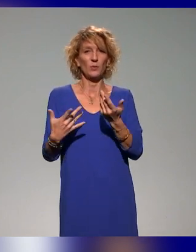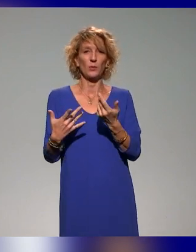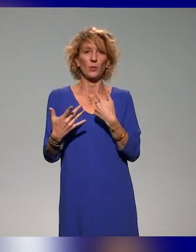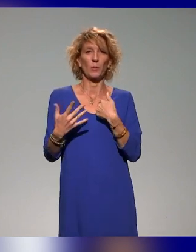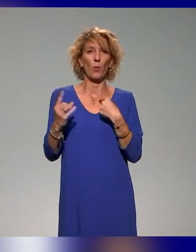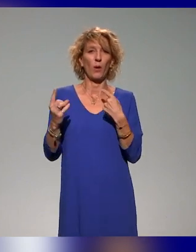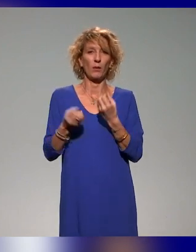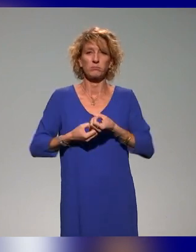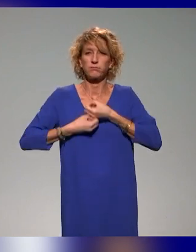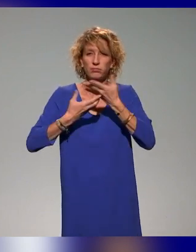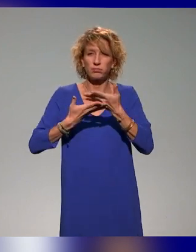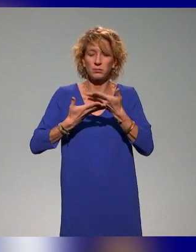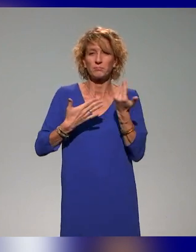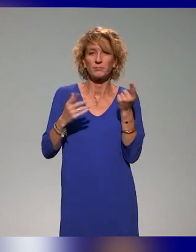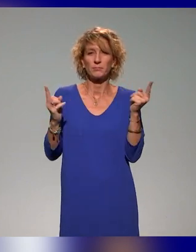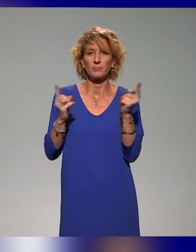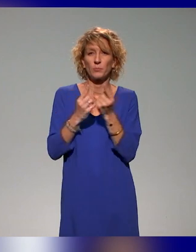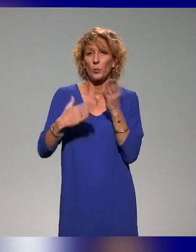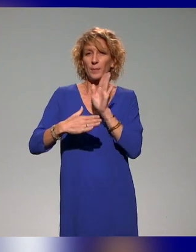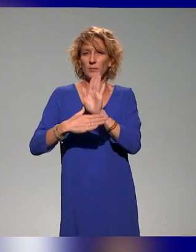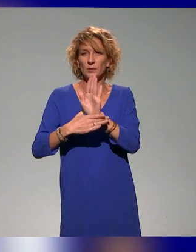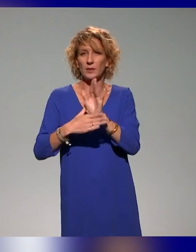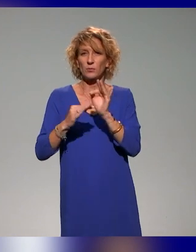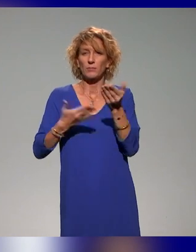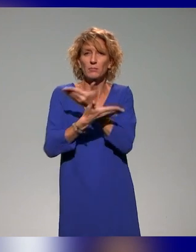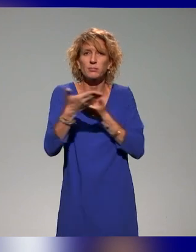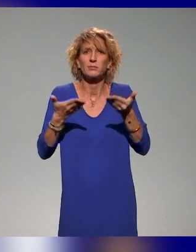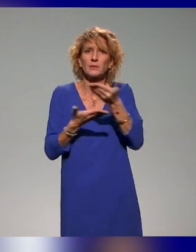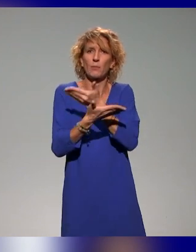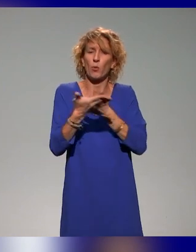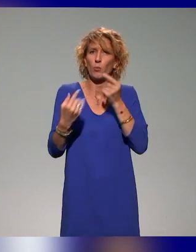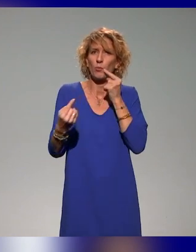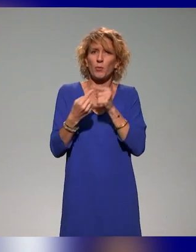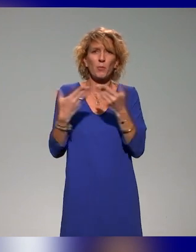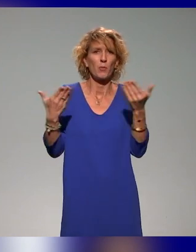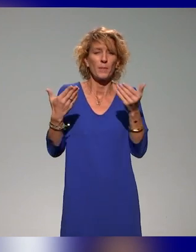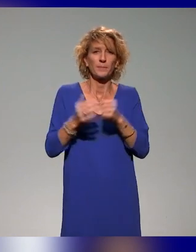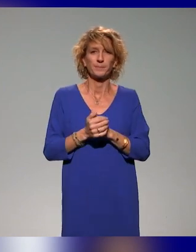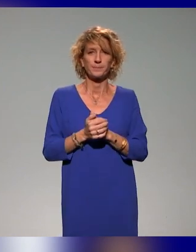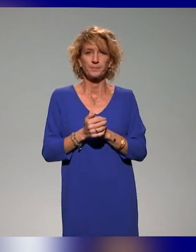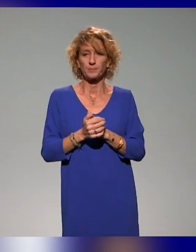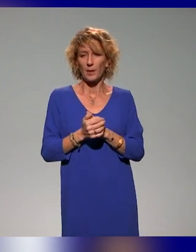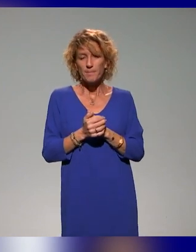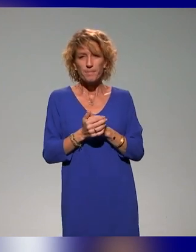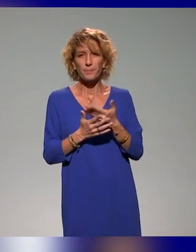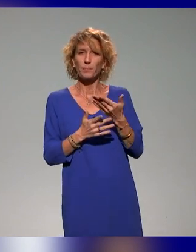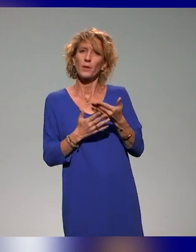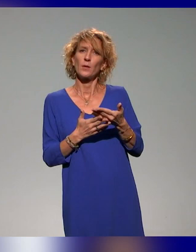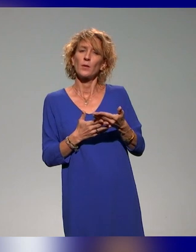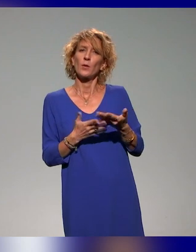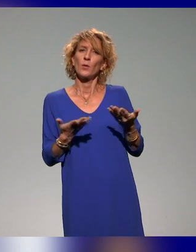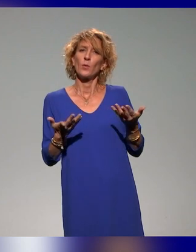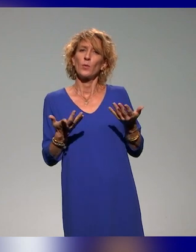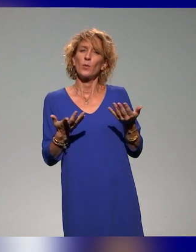mot rapide sur l'objectif de cette table ronde, de cette présentation. On s'était quitté